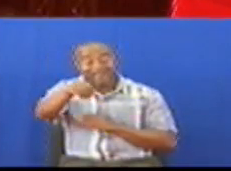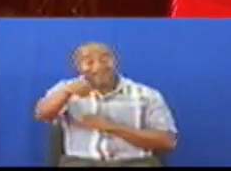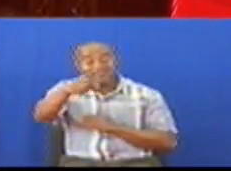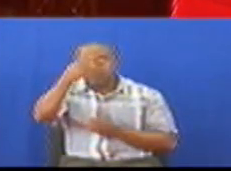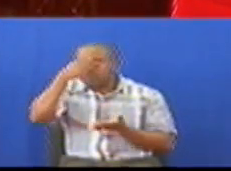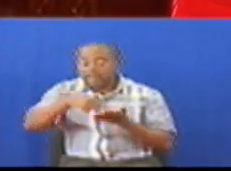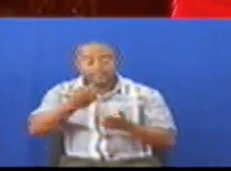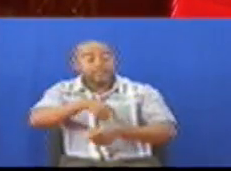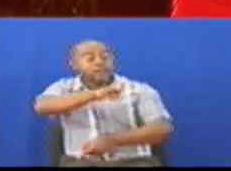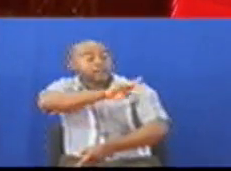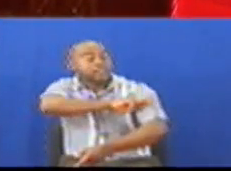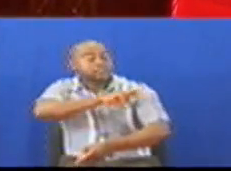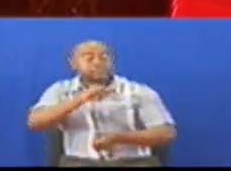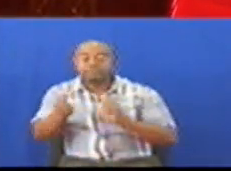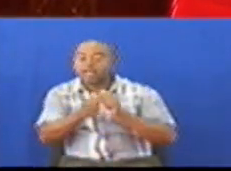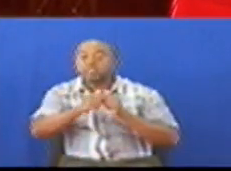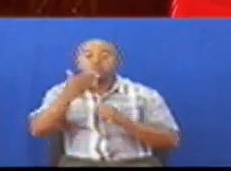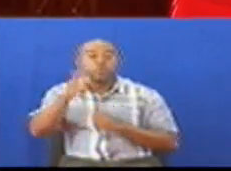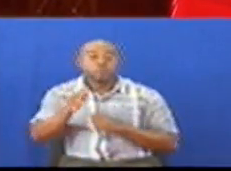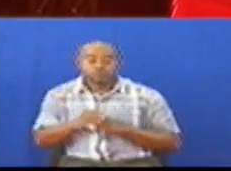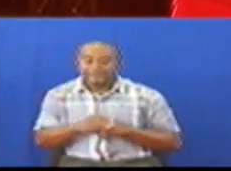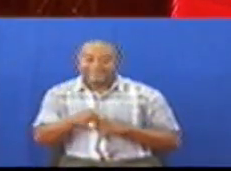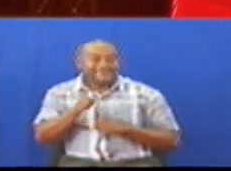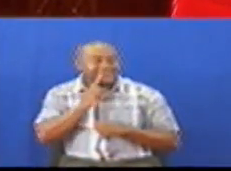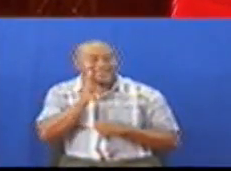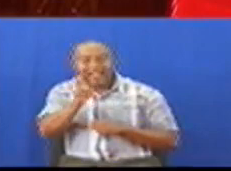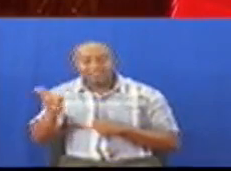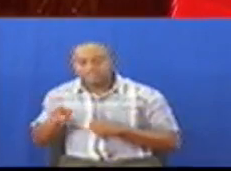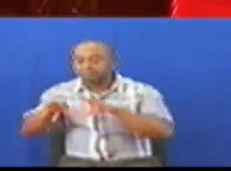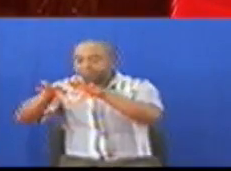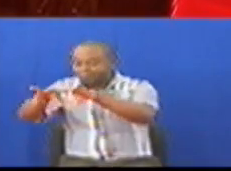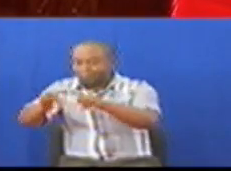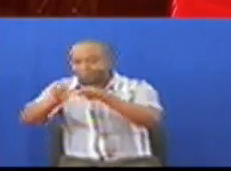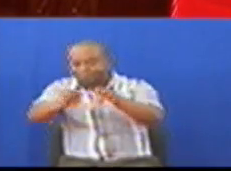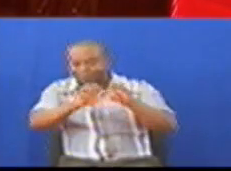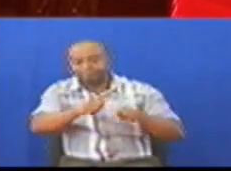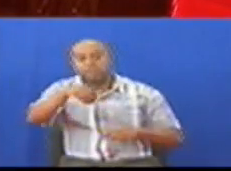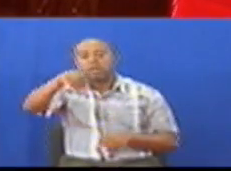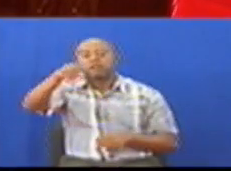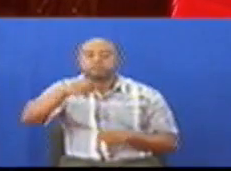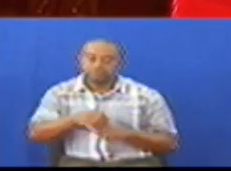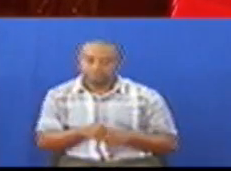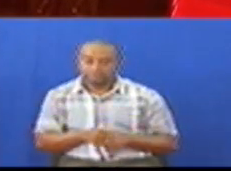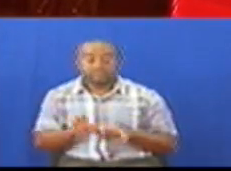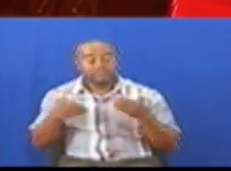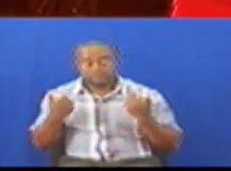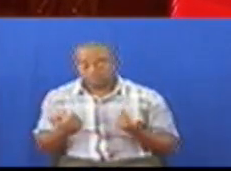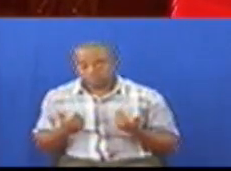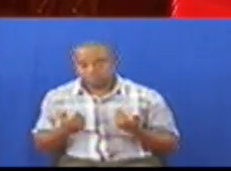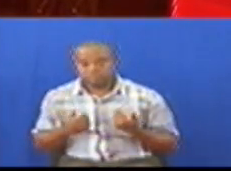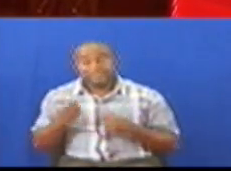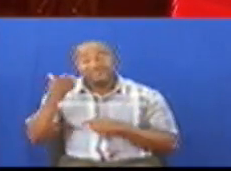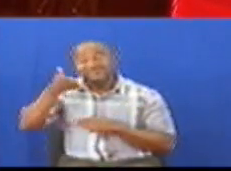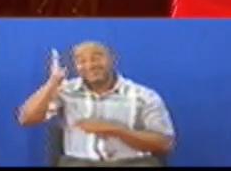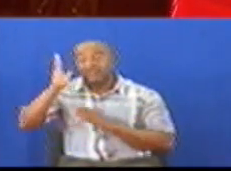kila halmashauri katika nchi hii inamiliki. Ardhi ndio chanzo cha mapato cha uhakika kwa kila halmashauri ya nchi. Hivyo basi serikali